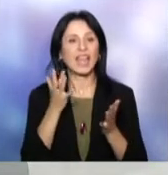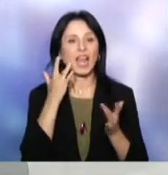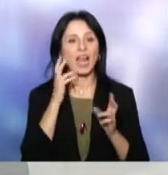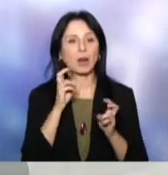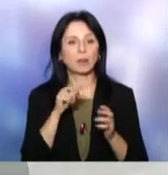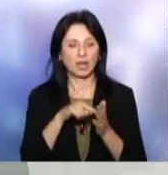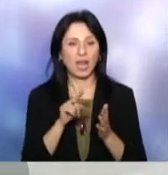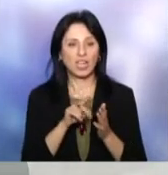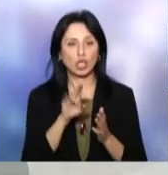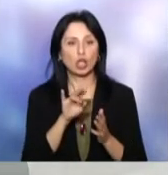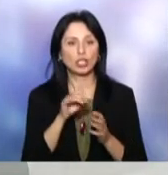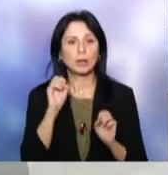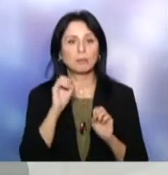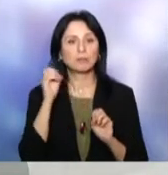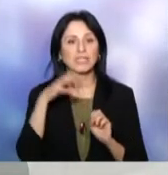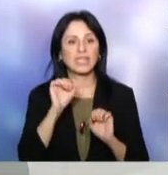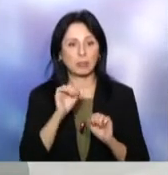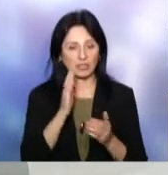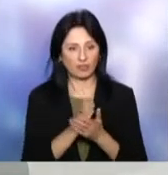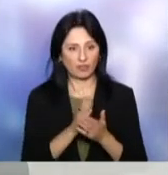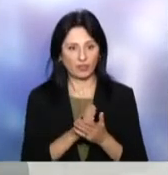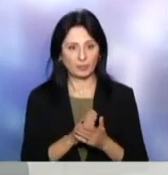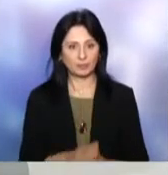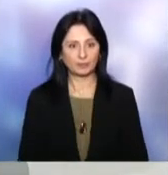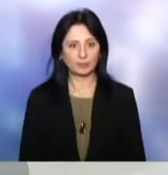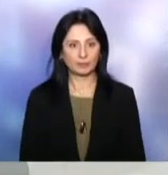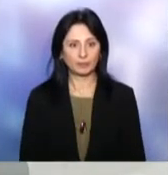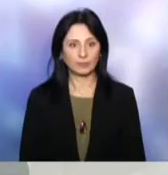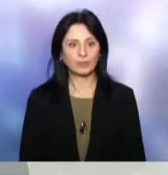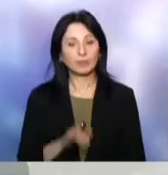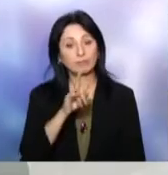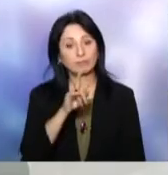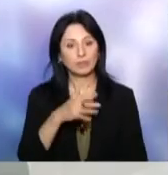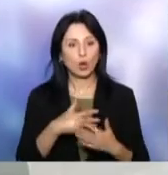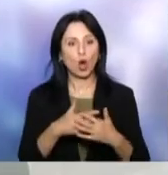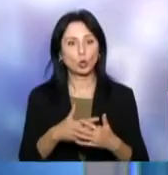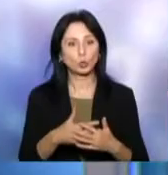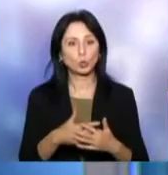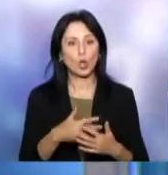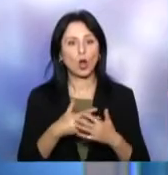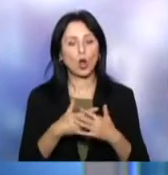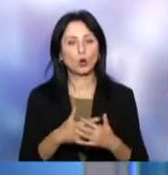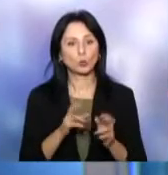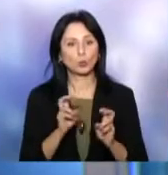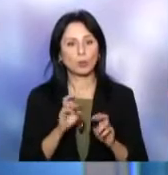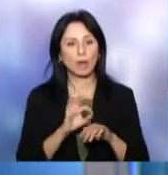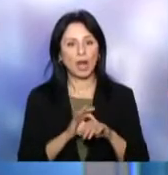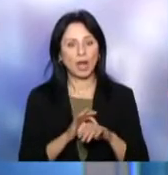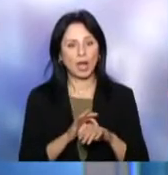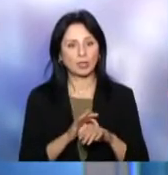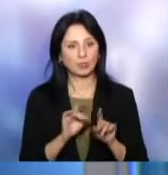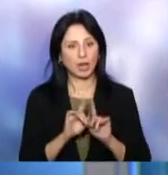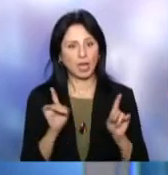შედის რაღაც დოზით მზის დამცავი ფაქტორი. ხაბზა მაია, ჩვენ ორსულები არ თქვით და მოდით მოვასწროთ, ორსულების სკანი